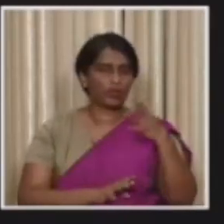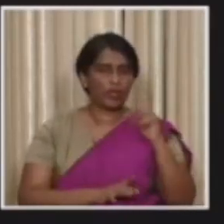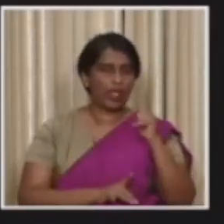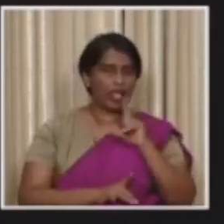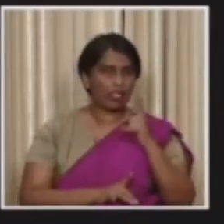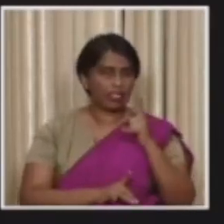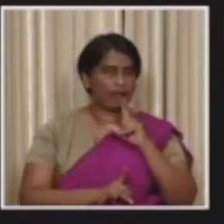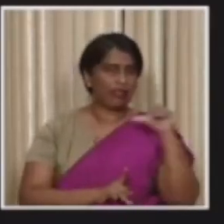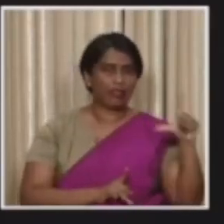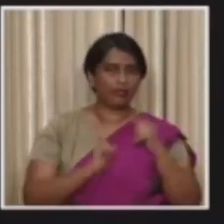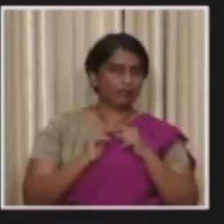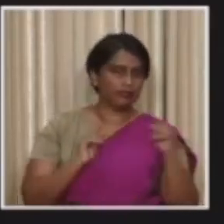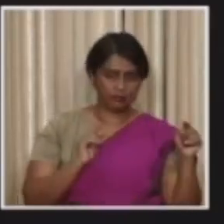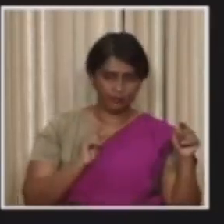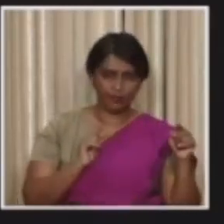කිව්වා.